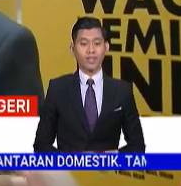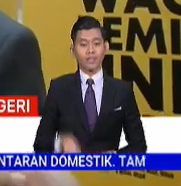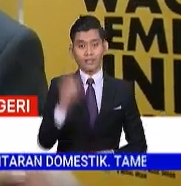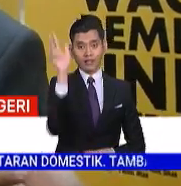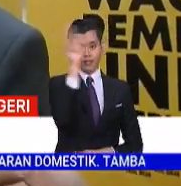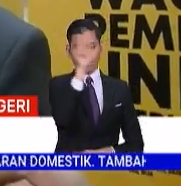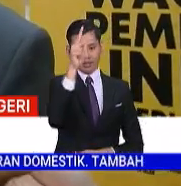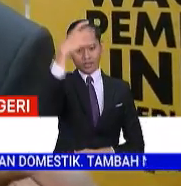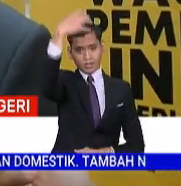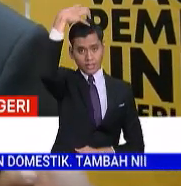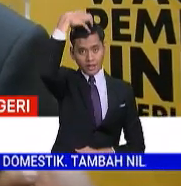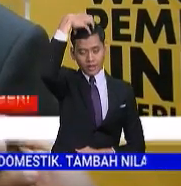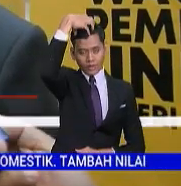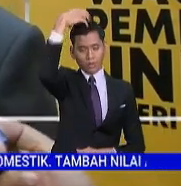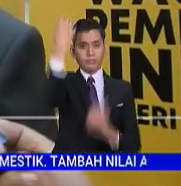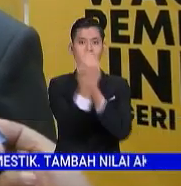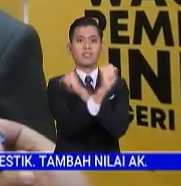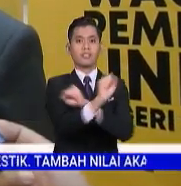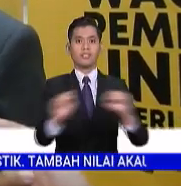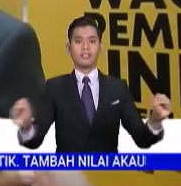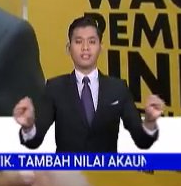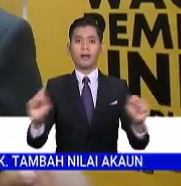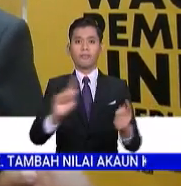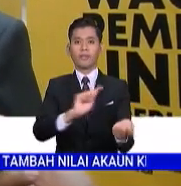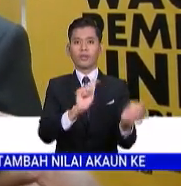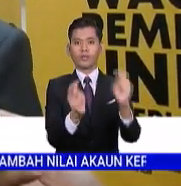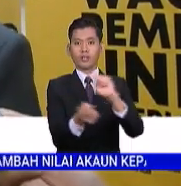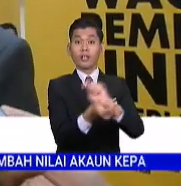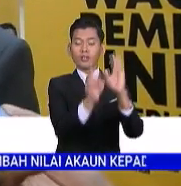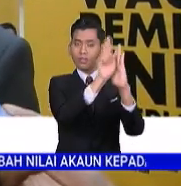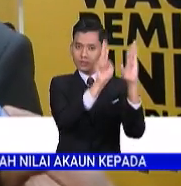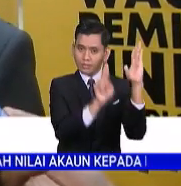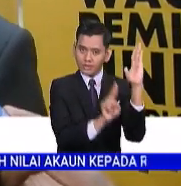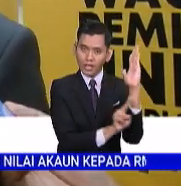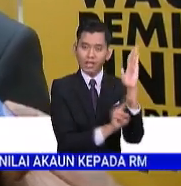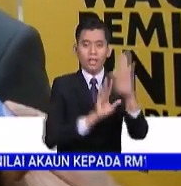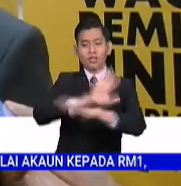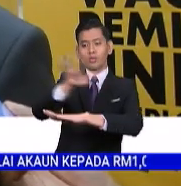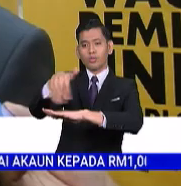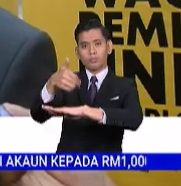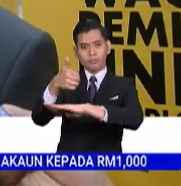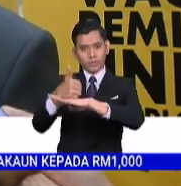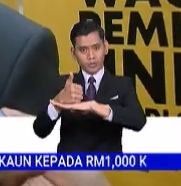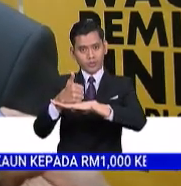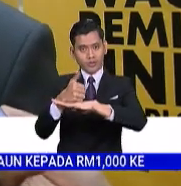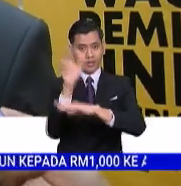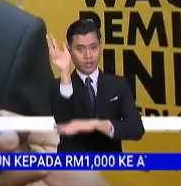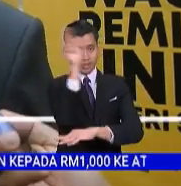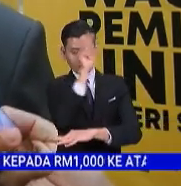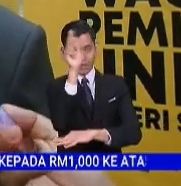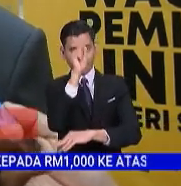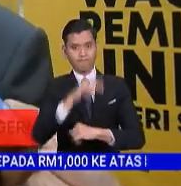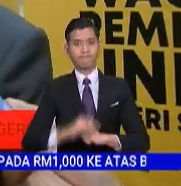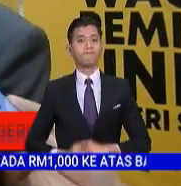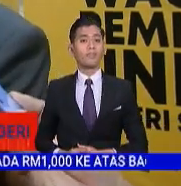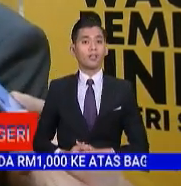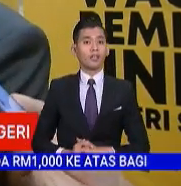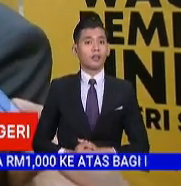Kerajaan Negeri Selangor bersedia untuk meminda Perlembagaan Undang-Undang Tubuh kita bagi